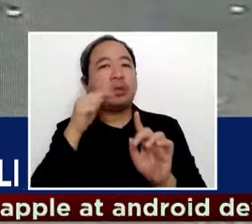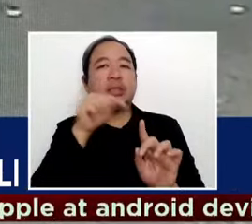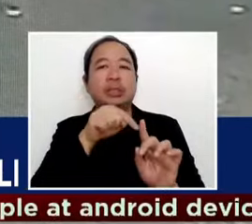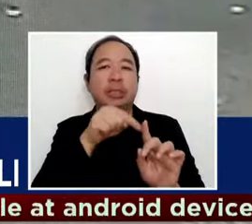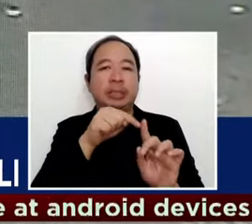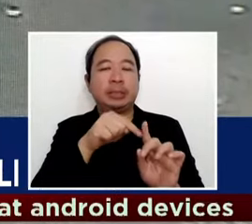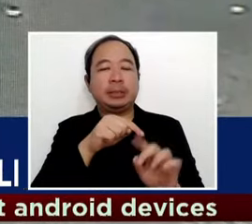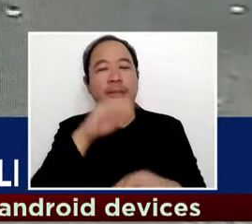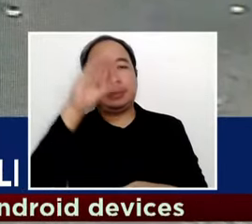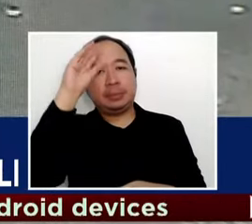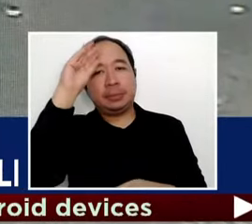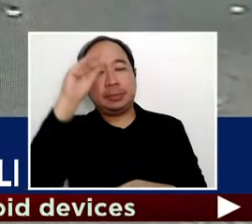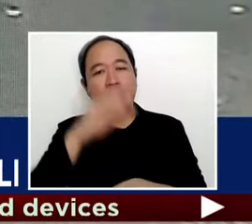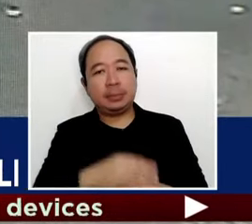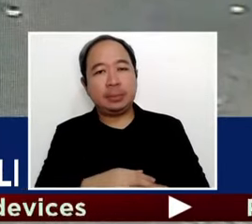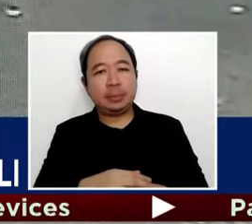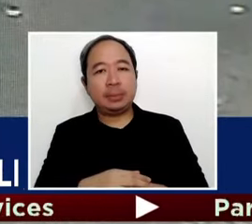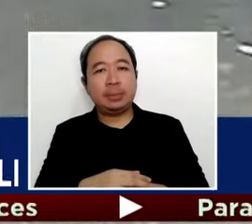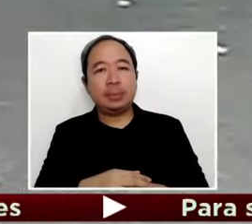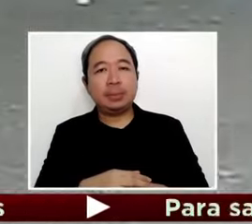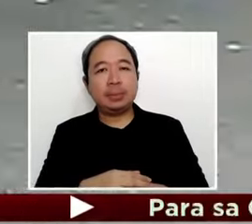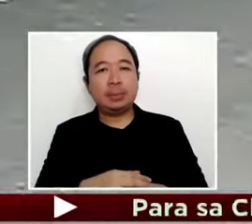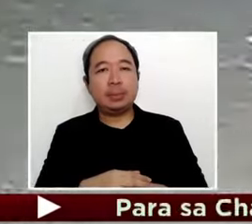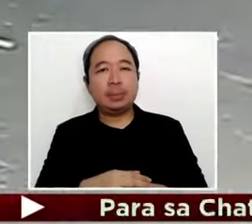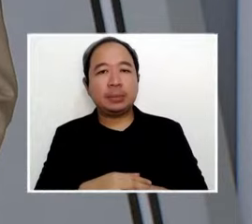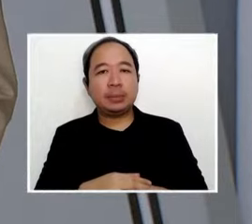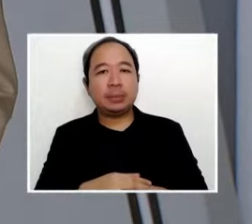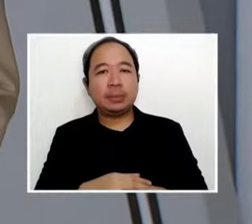Guzman, ABS-CBN News.